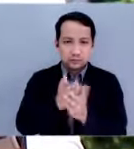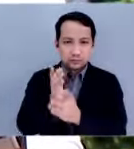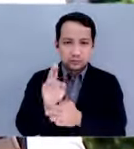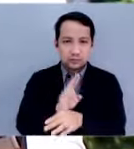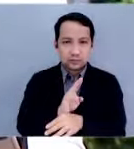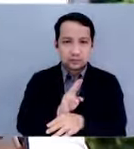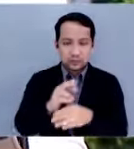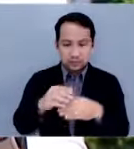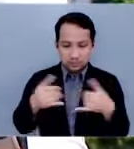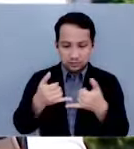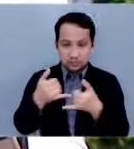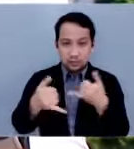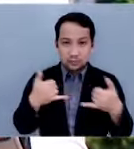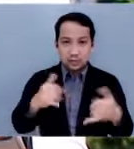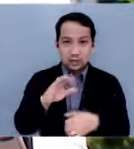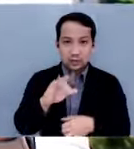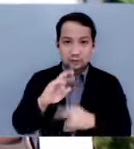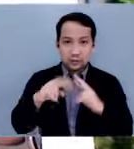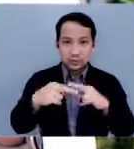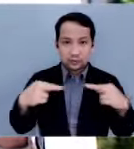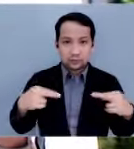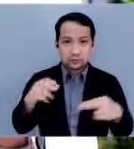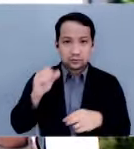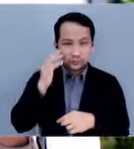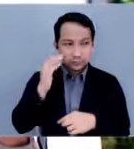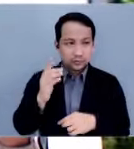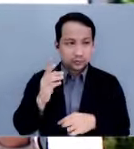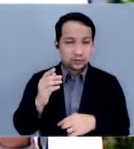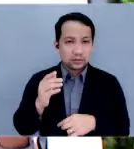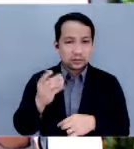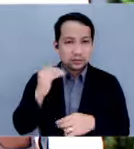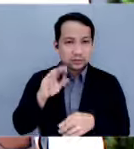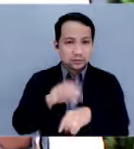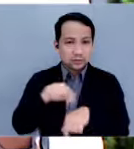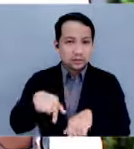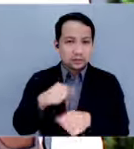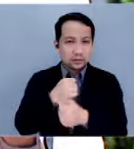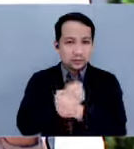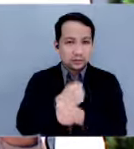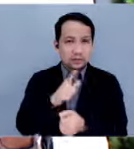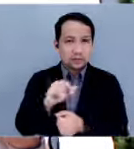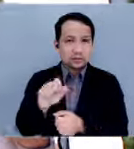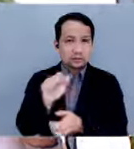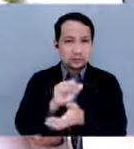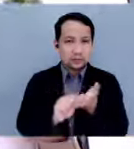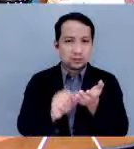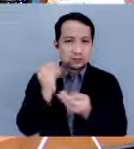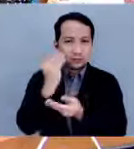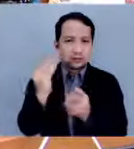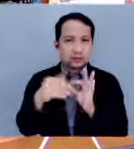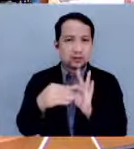at abaca ropes. Yan ang bibida nating negosyo dito sa Love Knots Arts and Crafts. Kasama natin